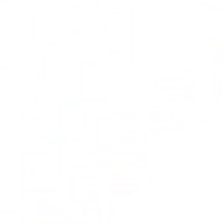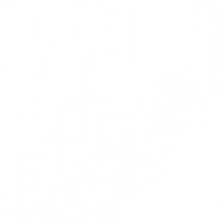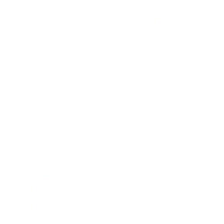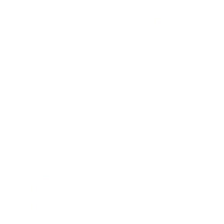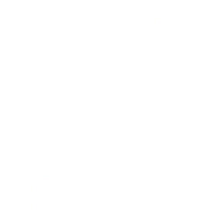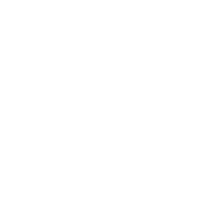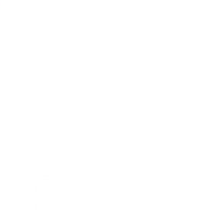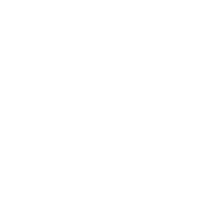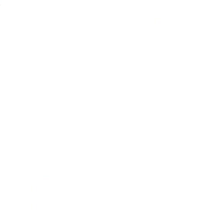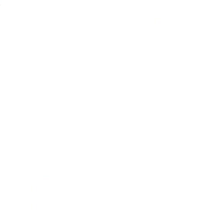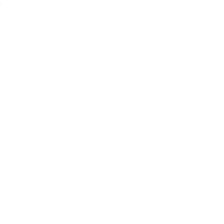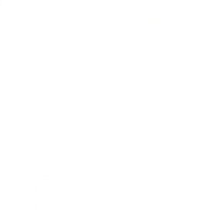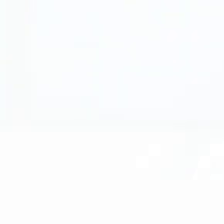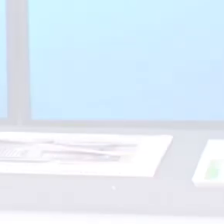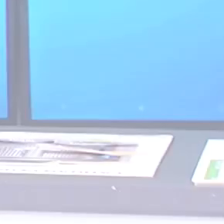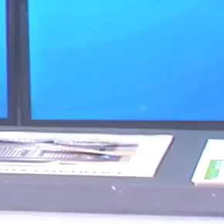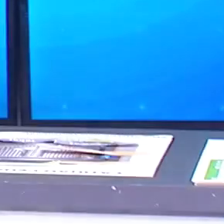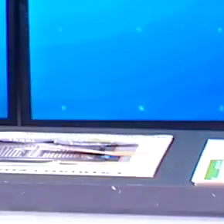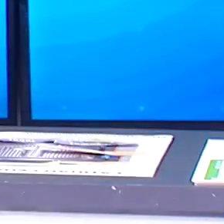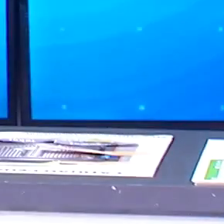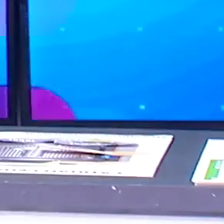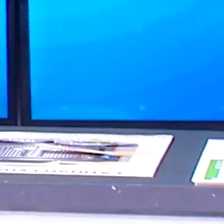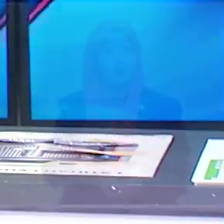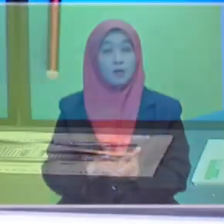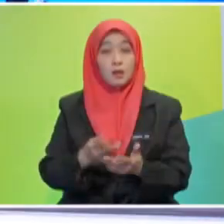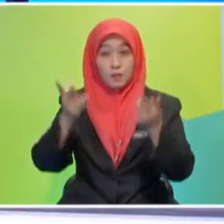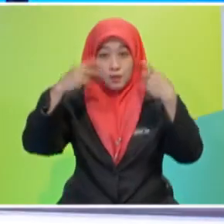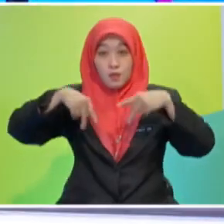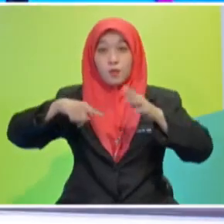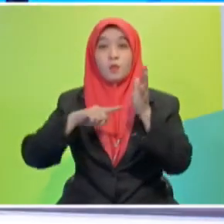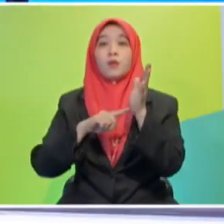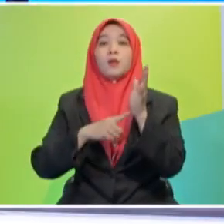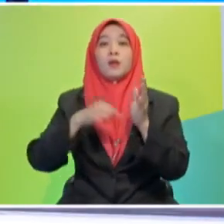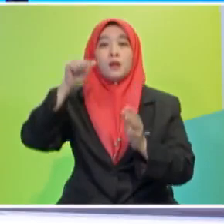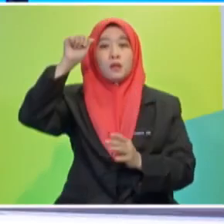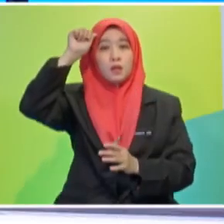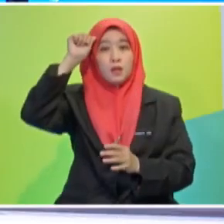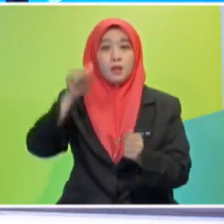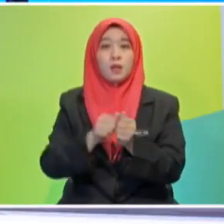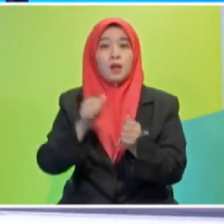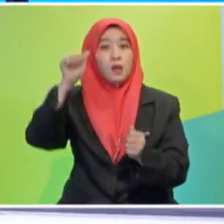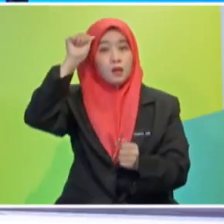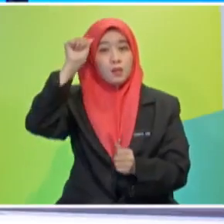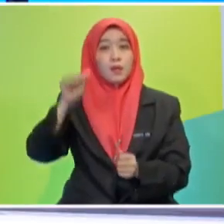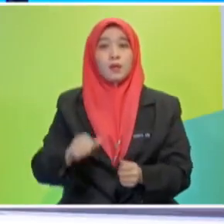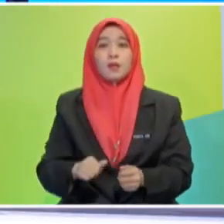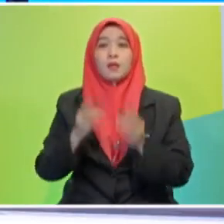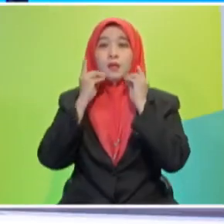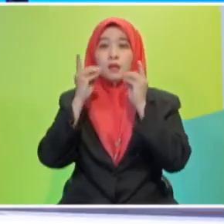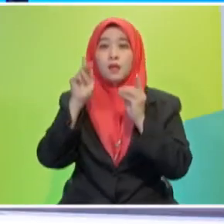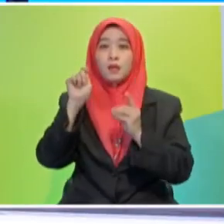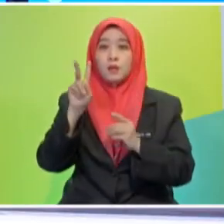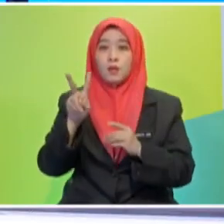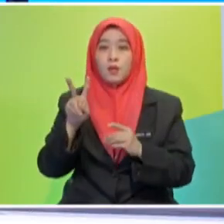Didik TV KPM. Baiklah, kembali bersama saya Aiman Sufian Azman di Didik TV KPM. Pada hari ini kita dalam